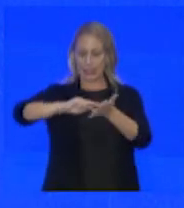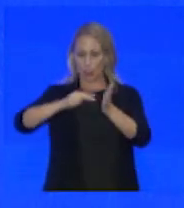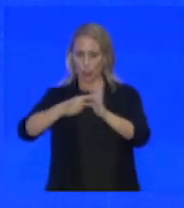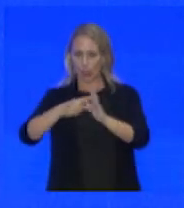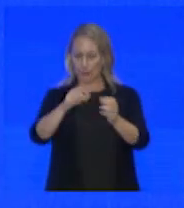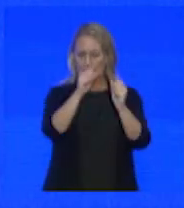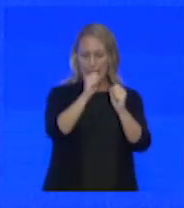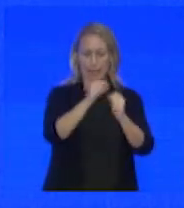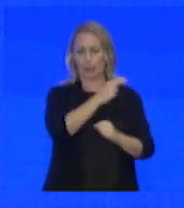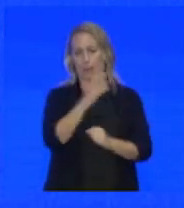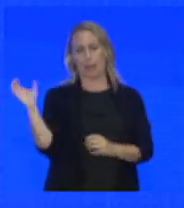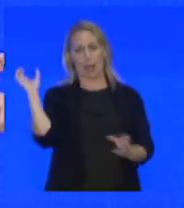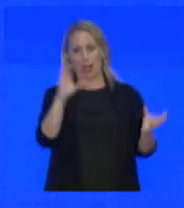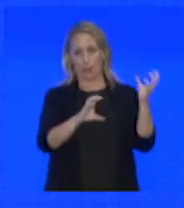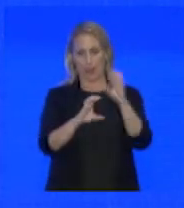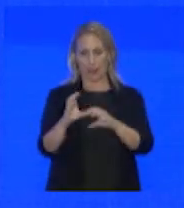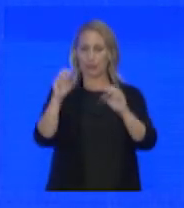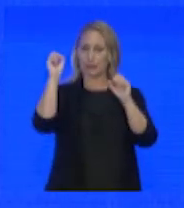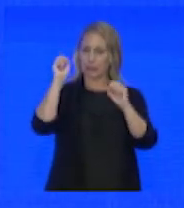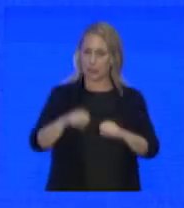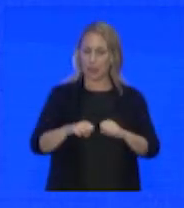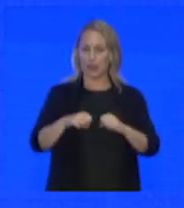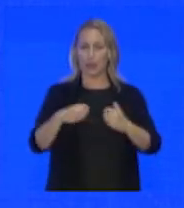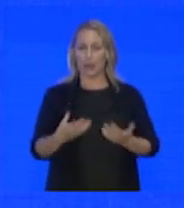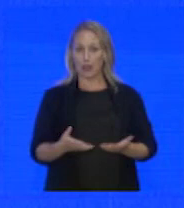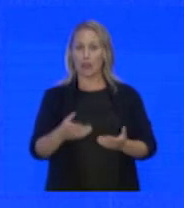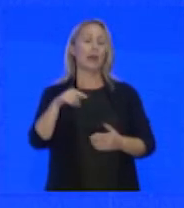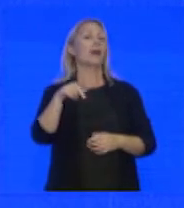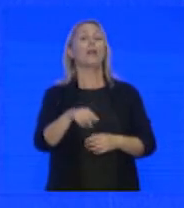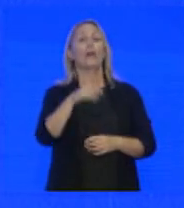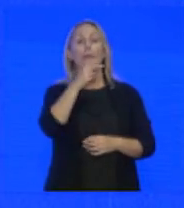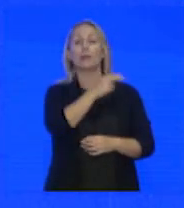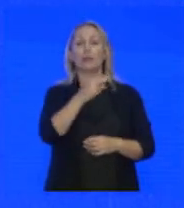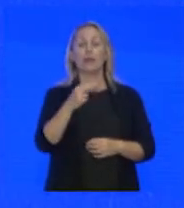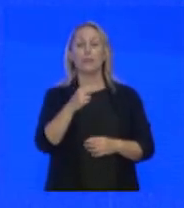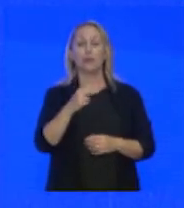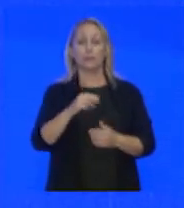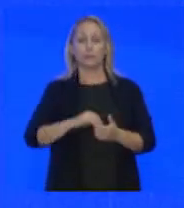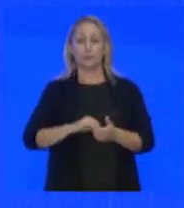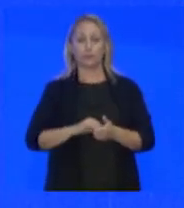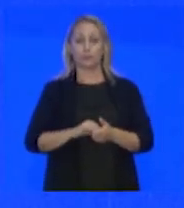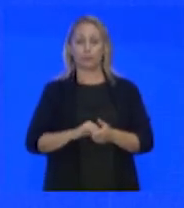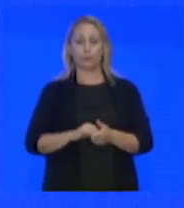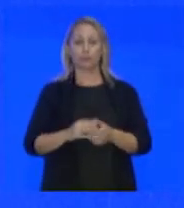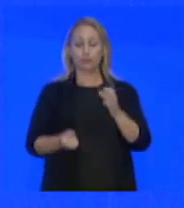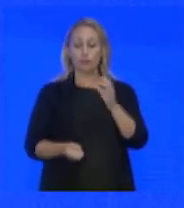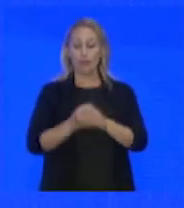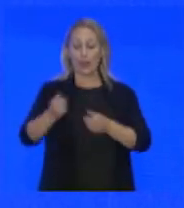στις μεγάλες επενδύσεις, για τις οποίες μίλησα πριν. Ο εξορθολογισμός των προμηθειών, εννέα διοίκηση στα